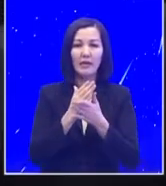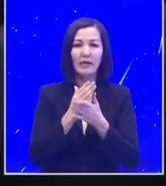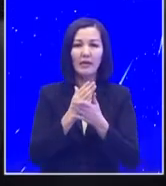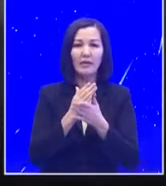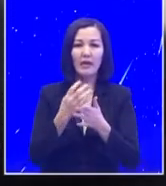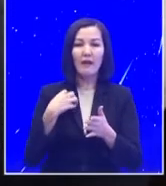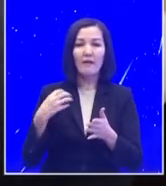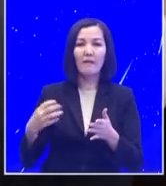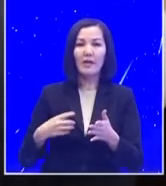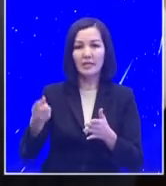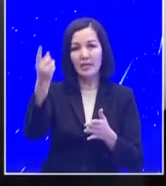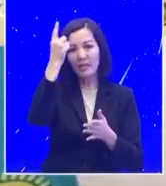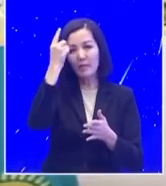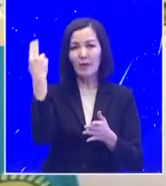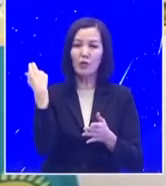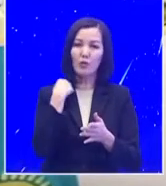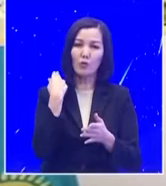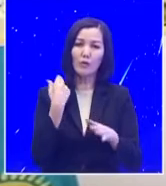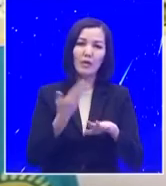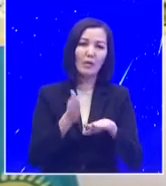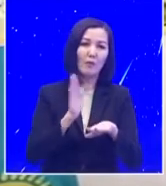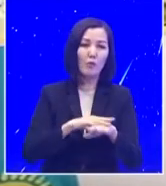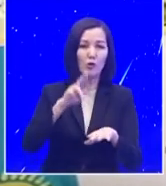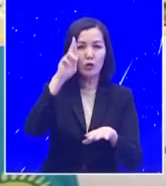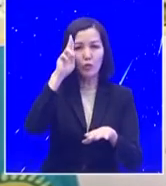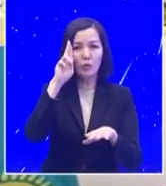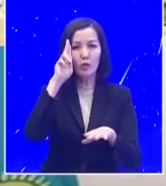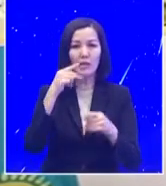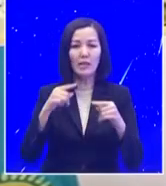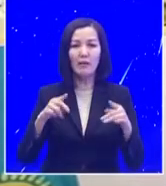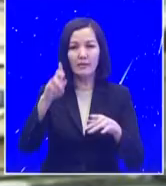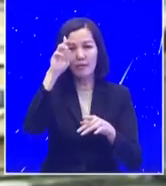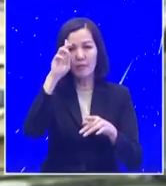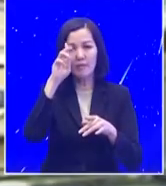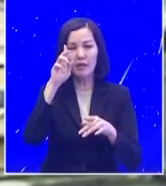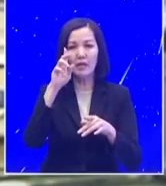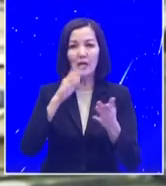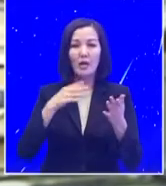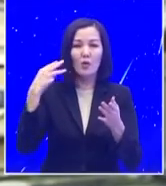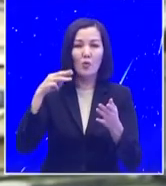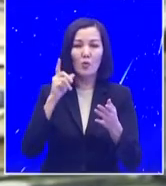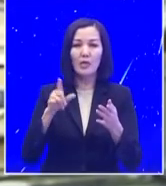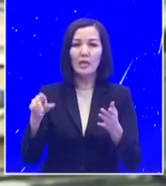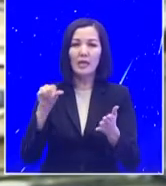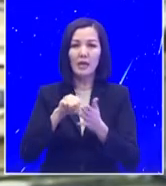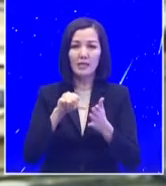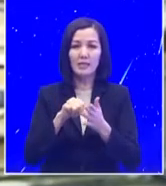деңгейдегілері де бар. Бірқатарына Франция, Германия, Ұлыбритания, Польша мен Түркия және тағы басқа мемлекеттер өкілдері